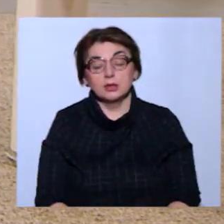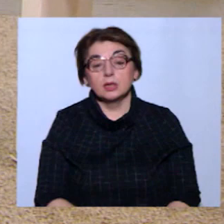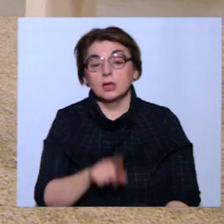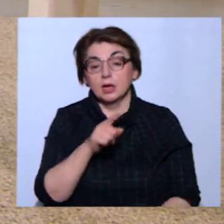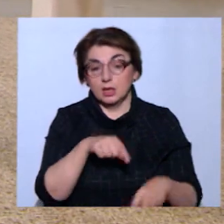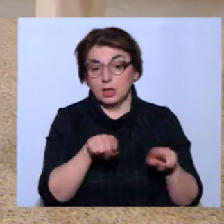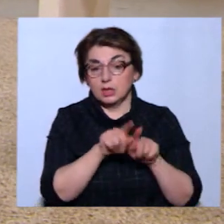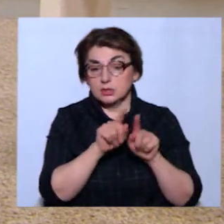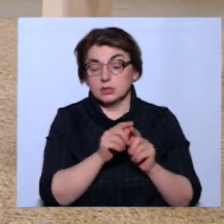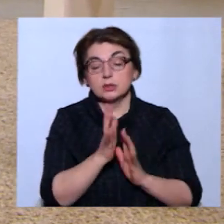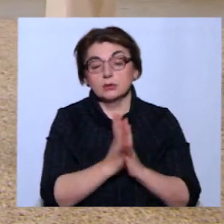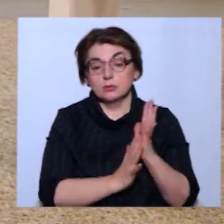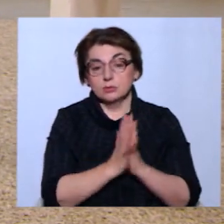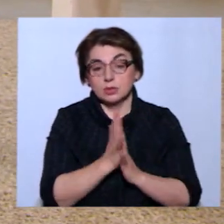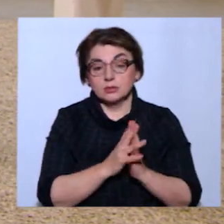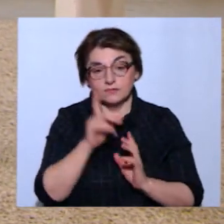მცენარის მჭამელია კურდღელი.